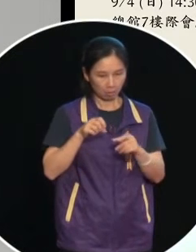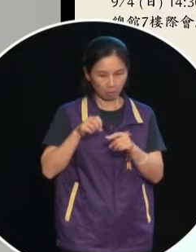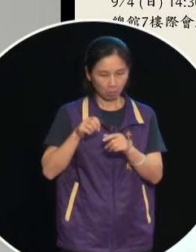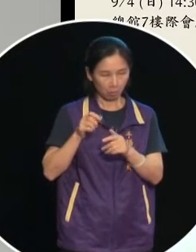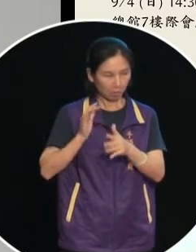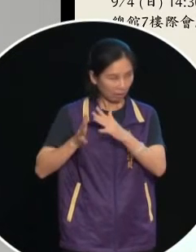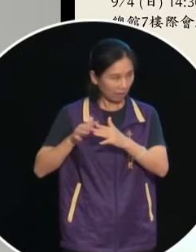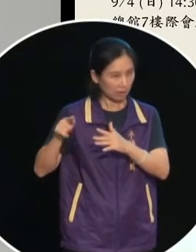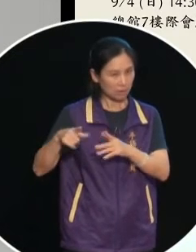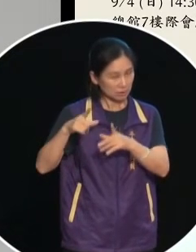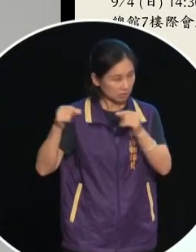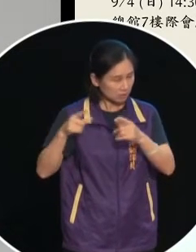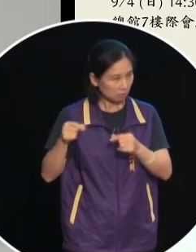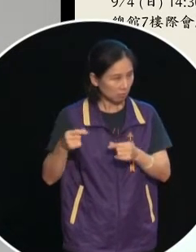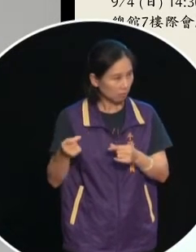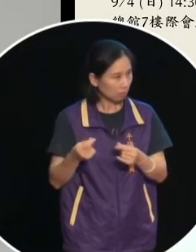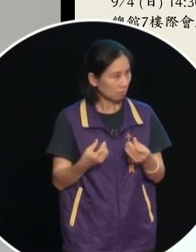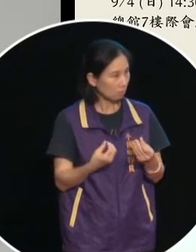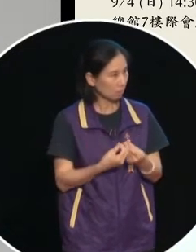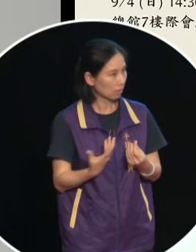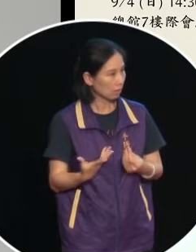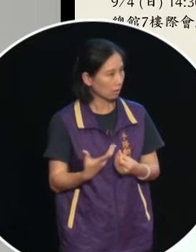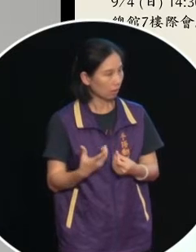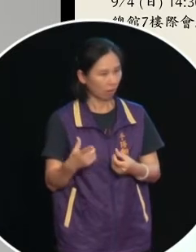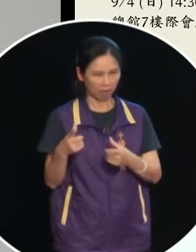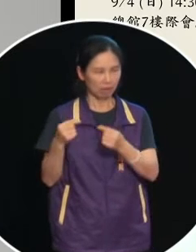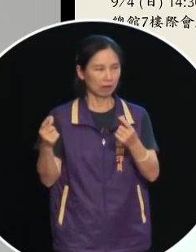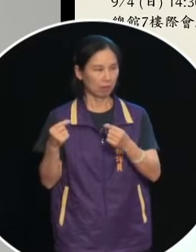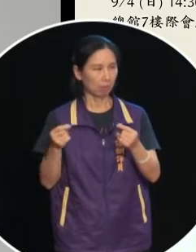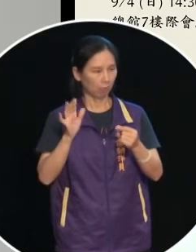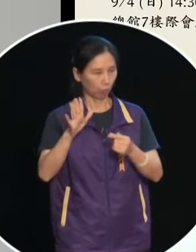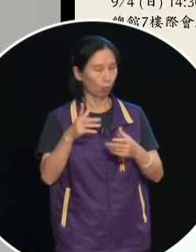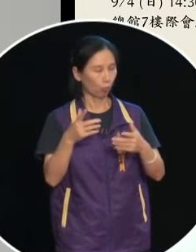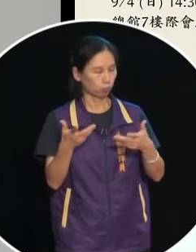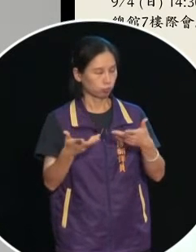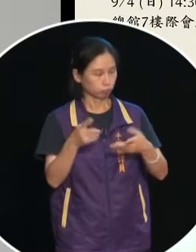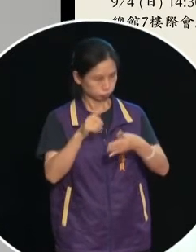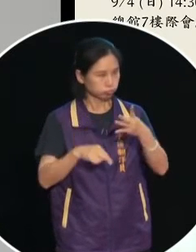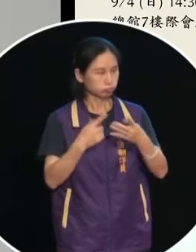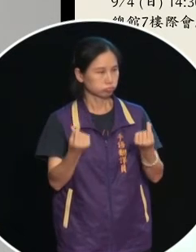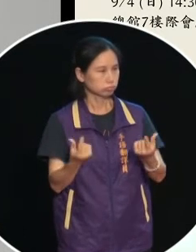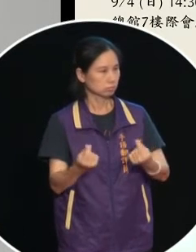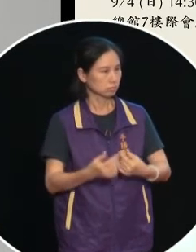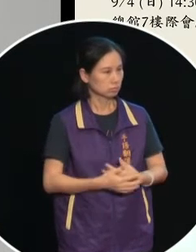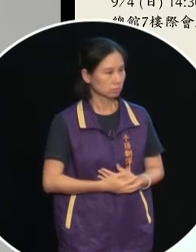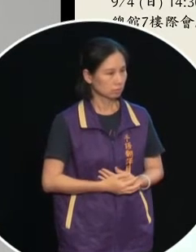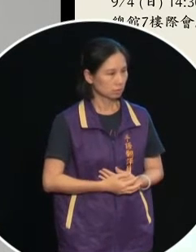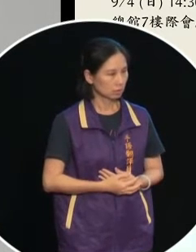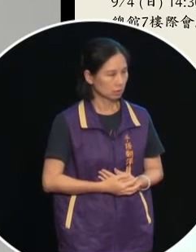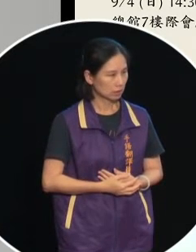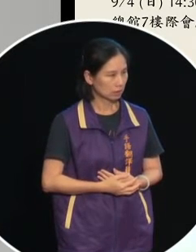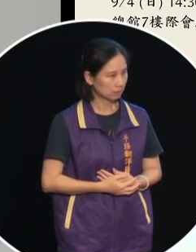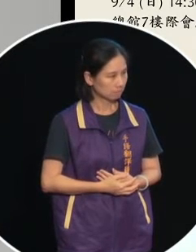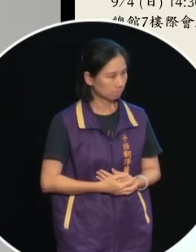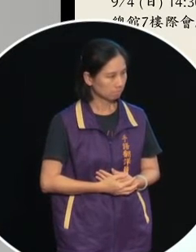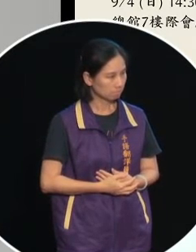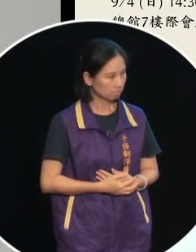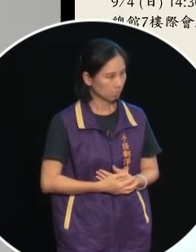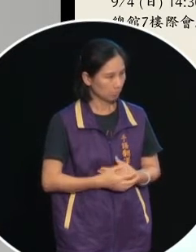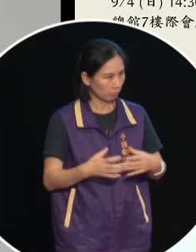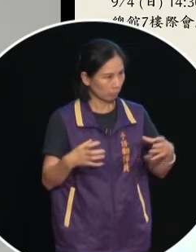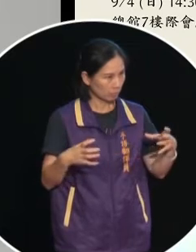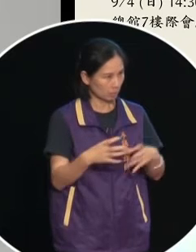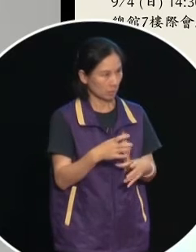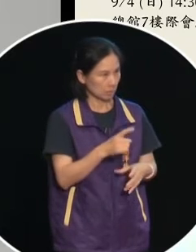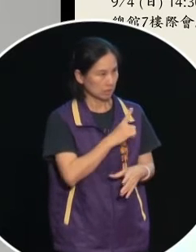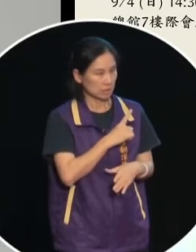地，那就变成日本也有事，因为我们有美日安保，我们有集体自